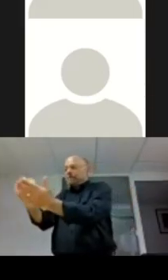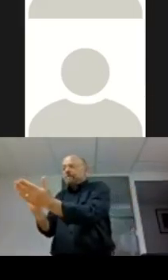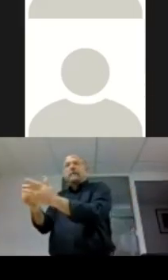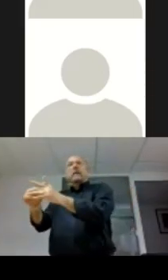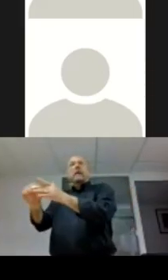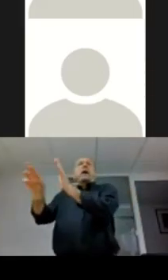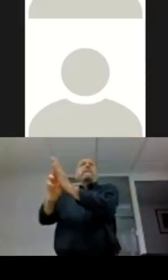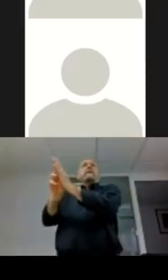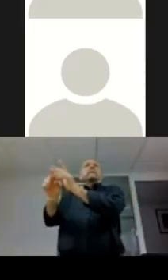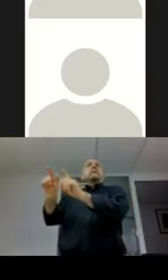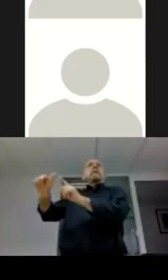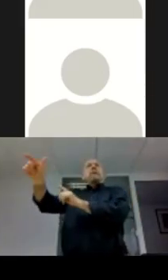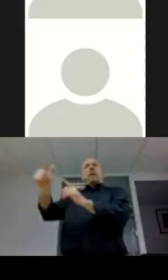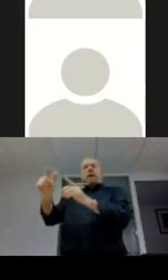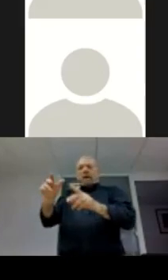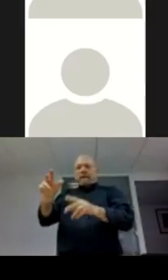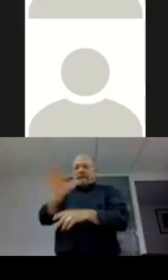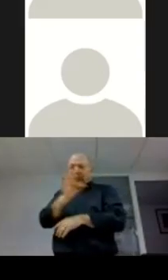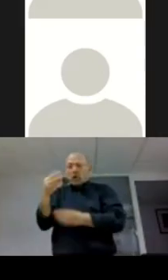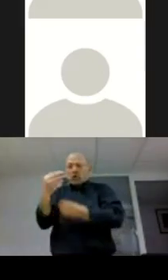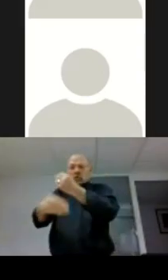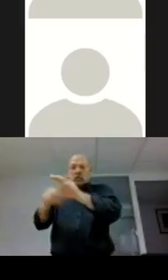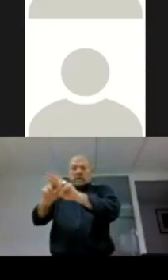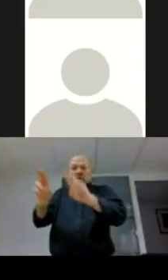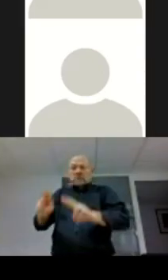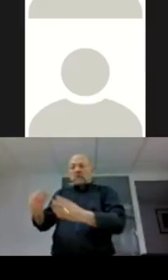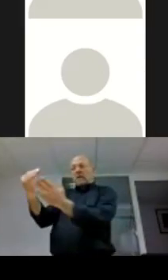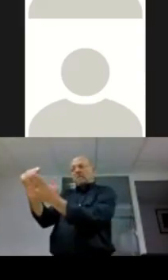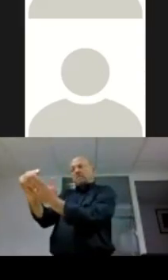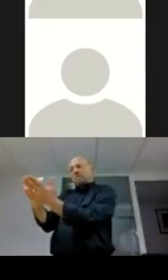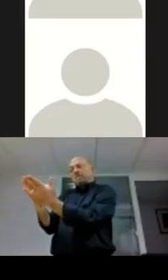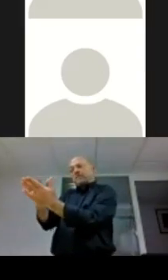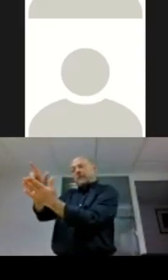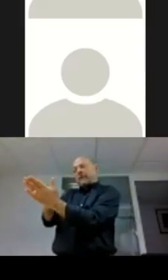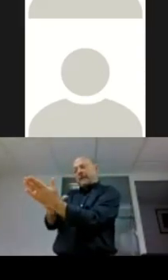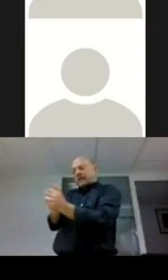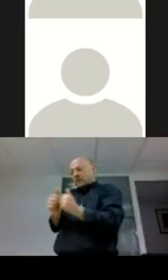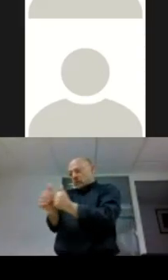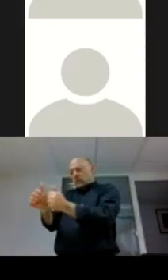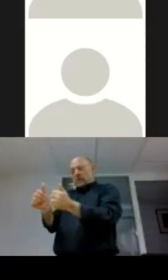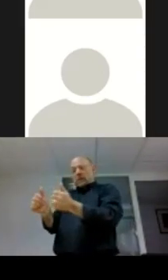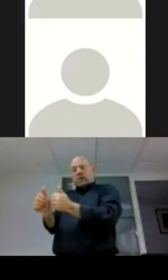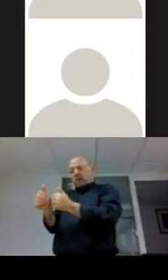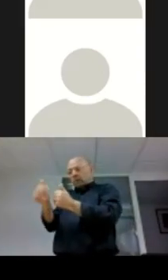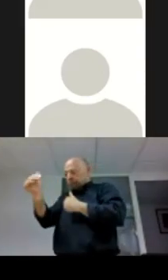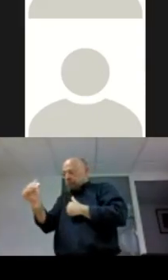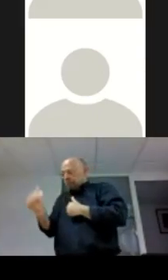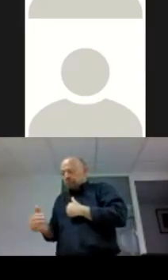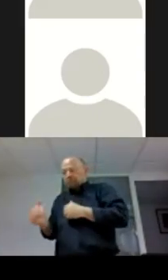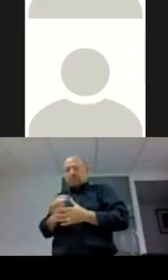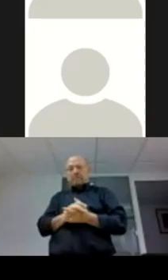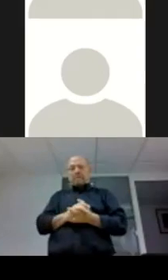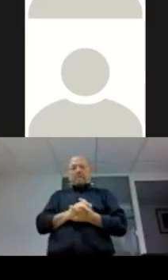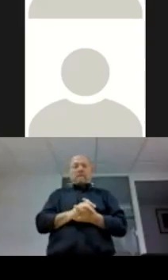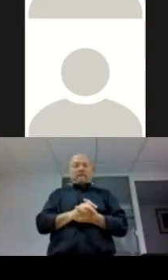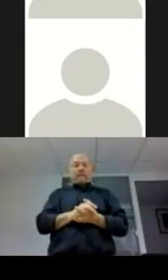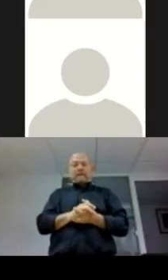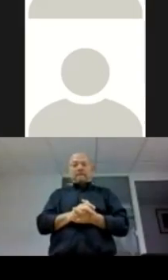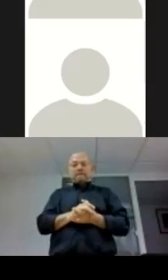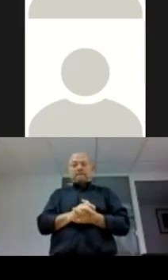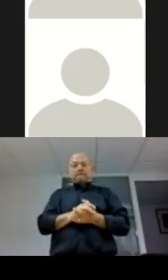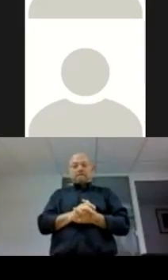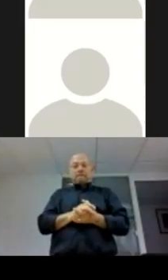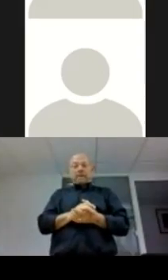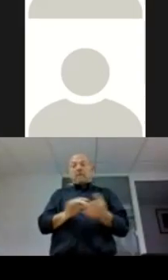qui sont marquées dans des référentiels et pour avoir une chirurgie oncologique, eh bien, il faut